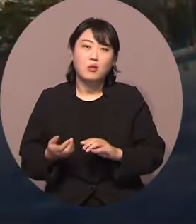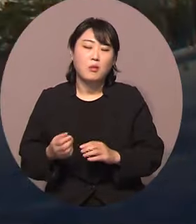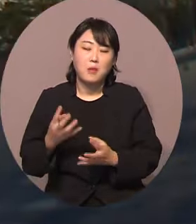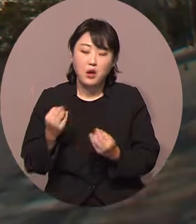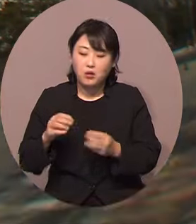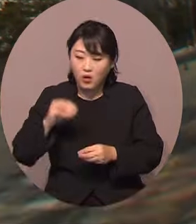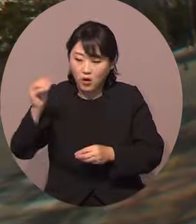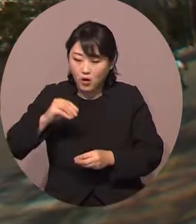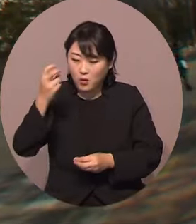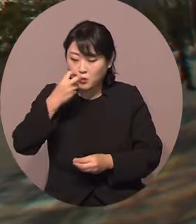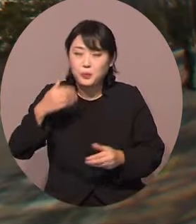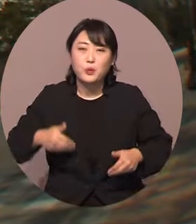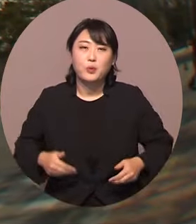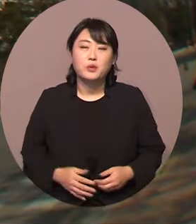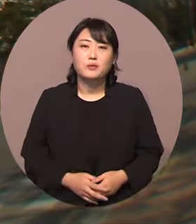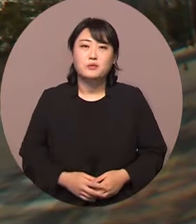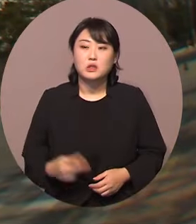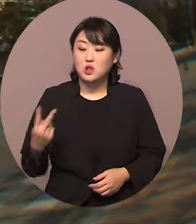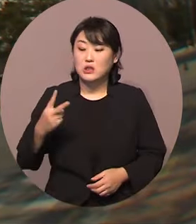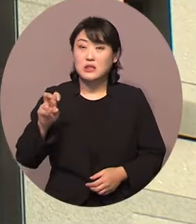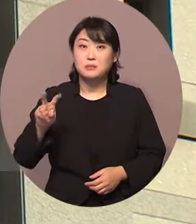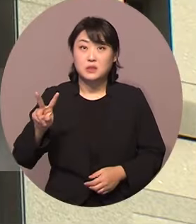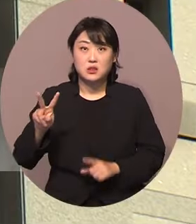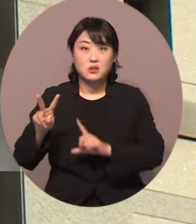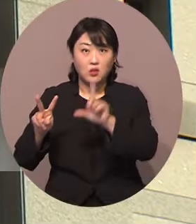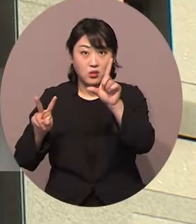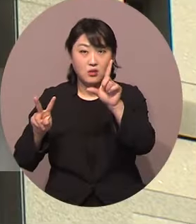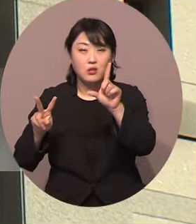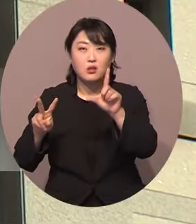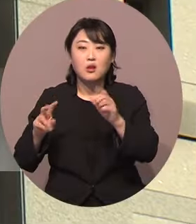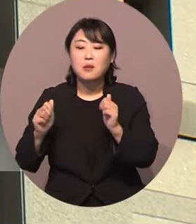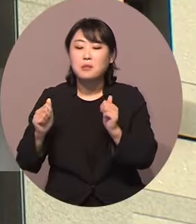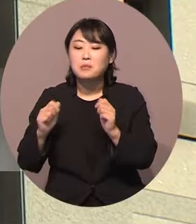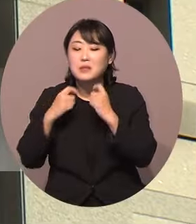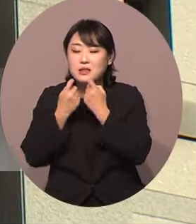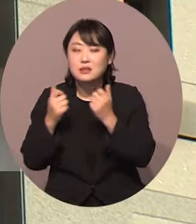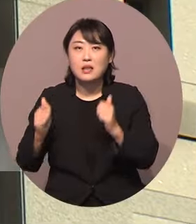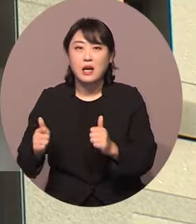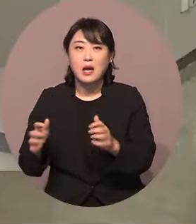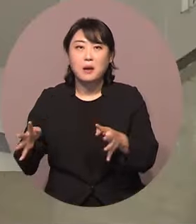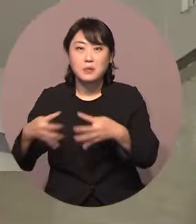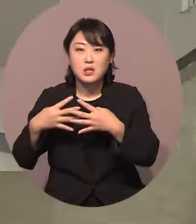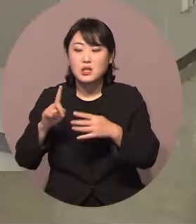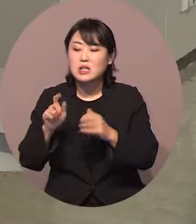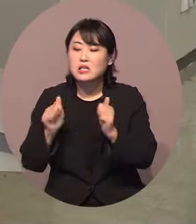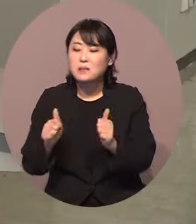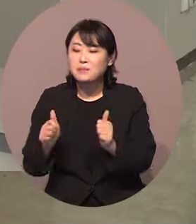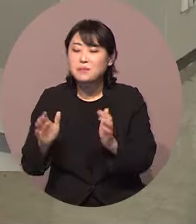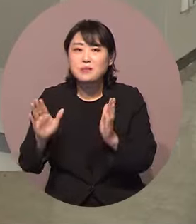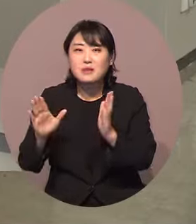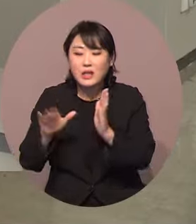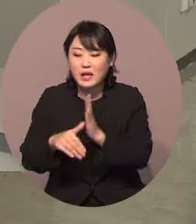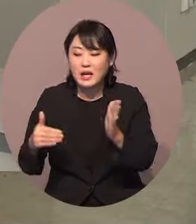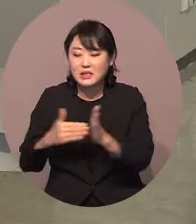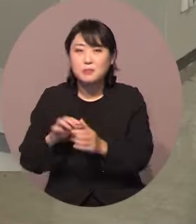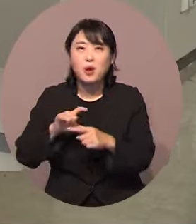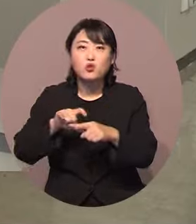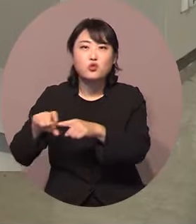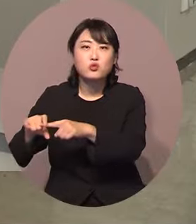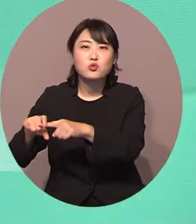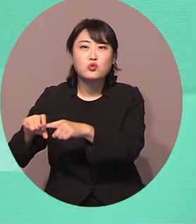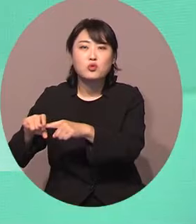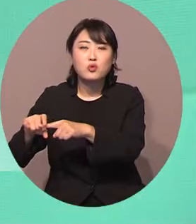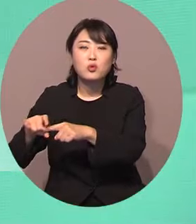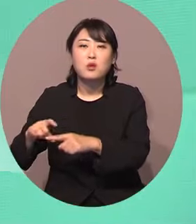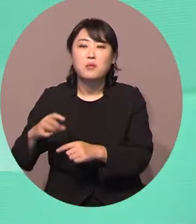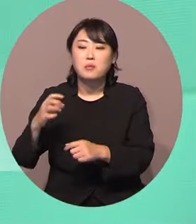생각됩니다 지난 2022년 법원에서 민사 합의 사건의 일심 판결이 나기까지 걸린 기간은 평균